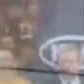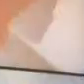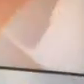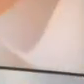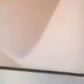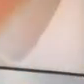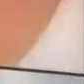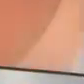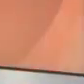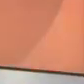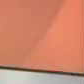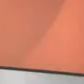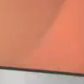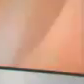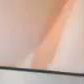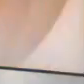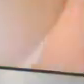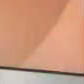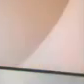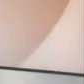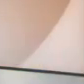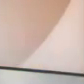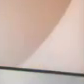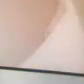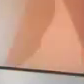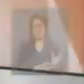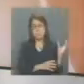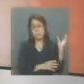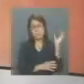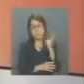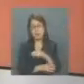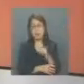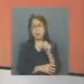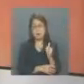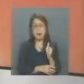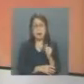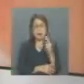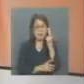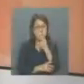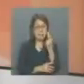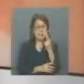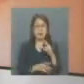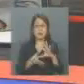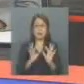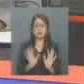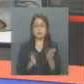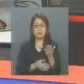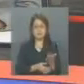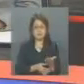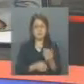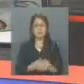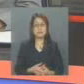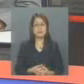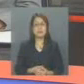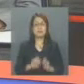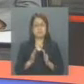Wow. Well, at least ชุดลูกนี้ลงต้องบอกว่าหล่อมากทีเดียวนะคะทั้งหมดคือข่าวกีฬานะคะกลับไปทางคุณพึ่งนภาและคุณพรวดีค่ะ ขอบคุณ